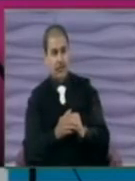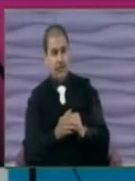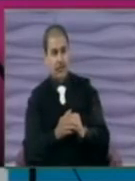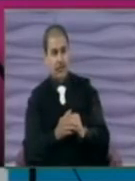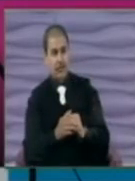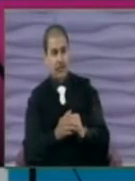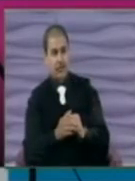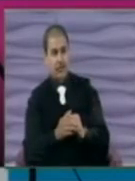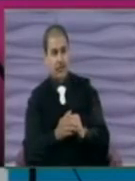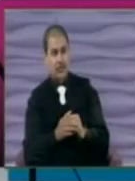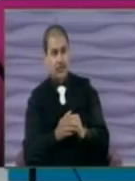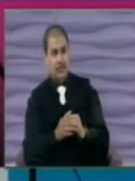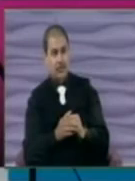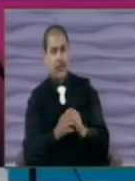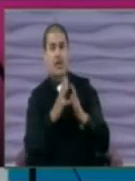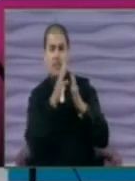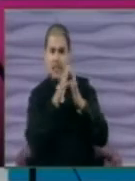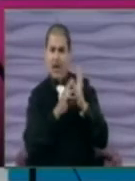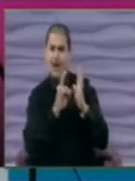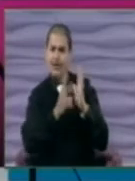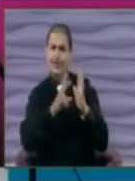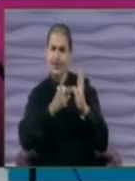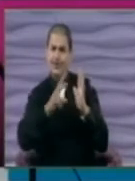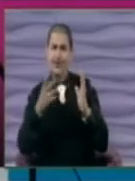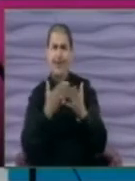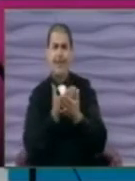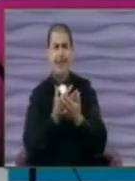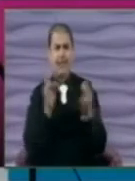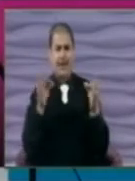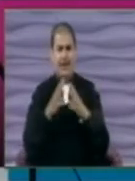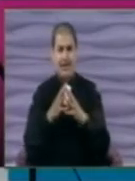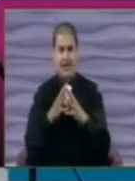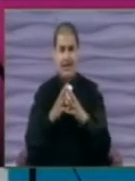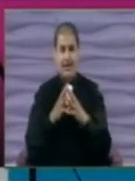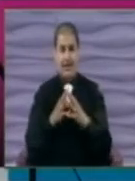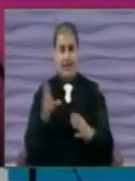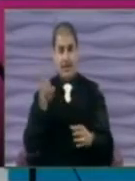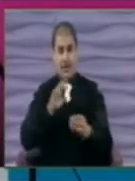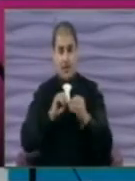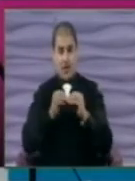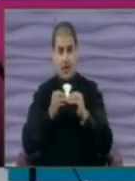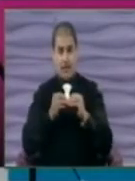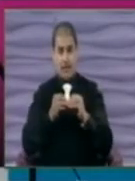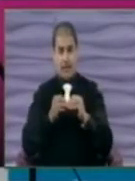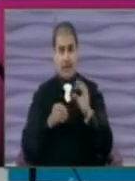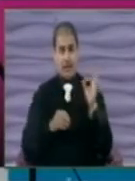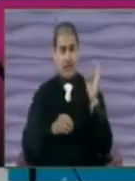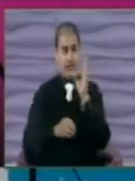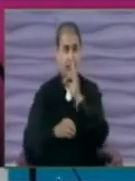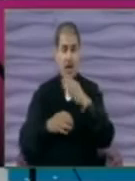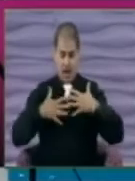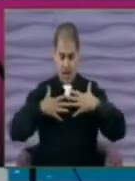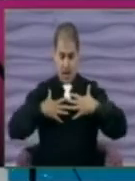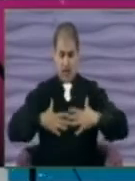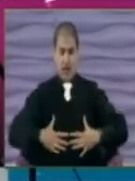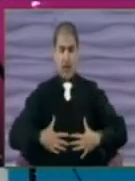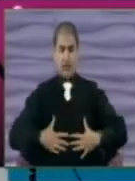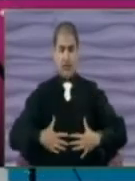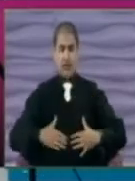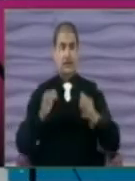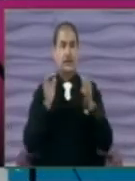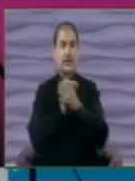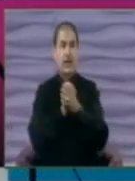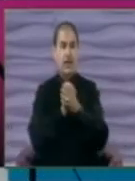وهي كمان ايضا الفترة. في البتراء. اوكي. مجدي يمكن انت لابس بلوزة صح من تصميمك؟ تصميم